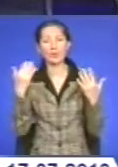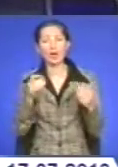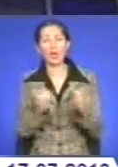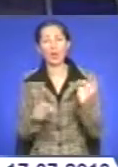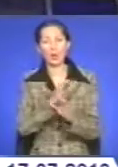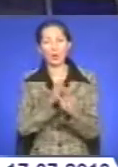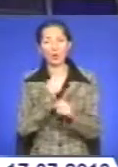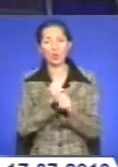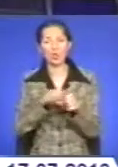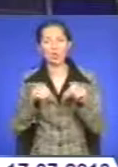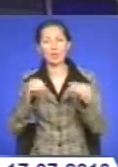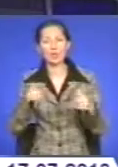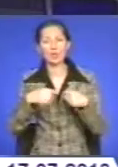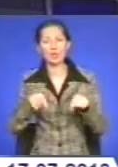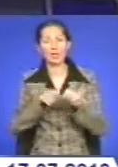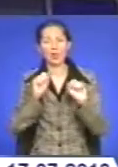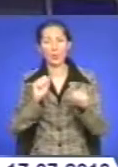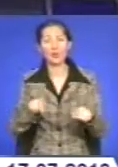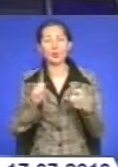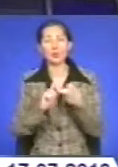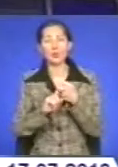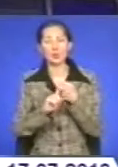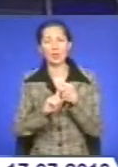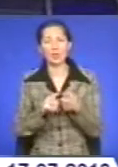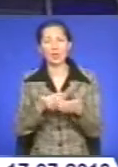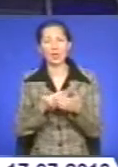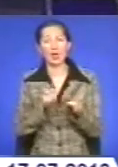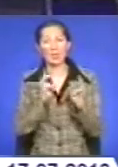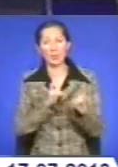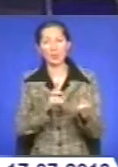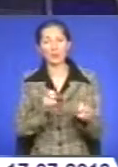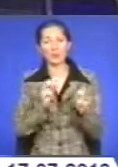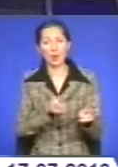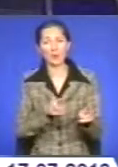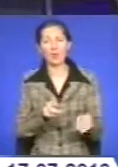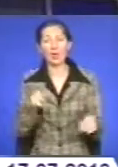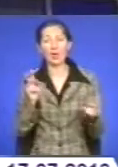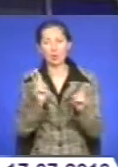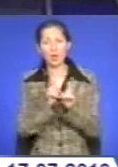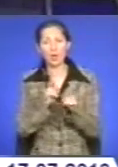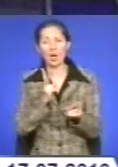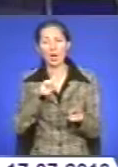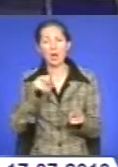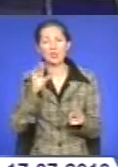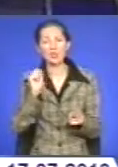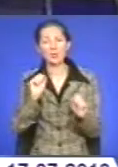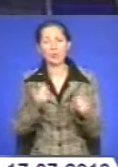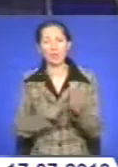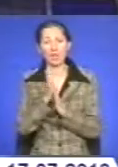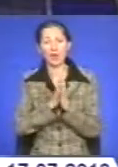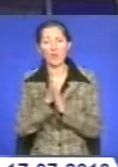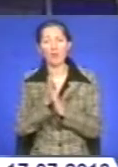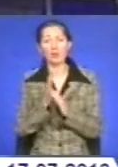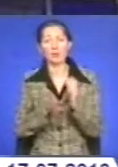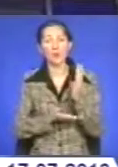земельних ділянках і можуть наразитися на небезпеку. Зазвичай наткнутися на кліщів можна у траві, кущах. Як уберегтися